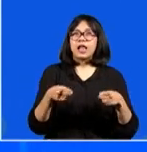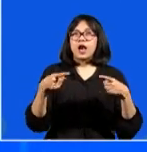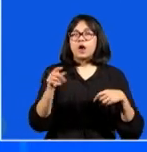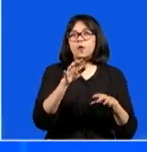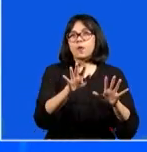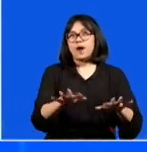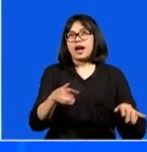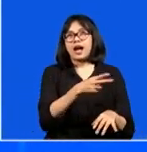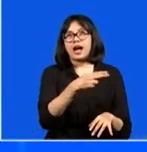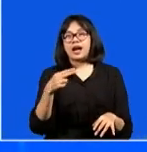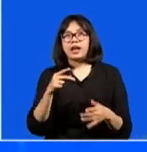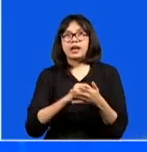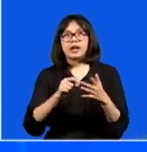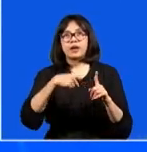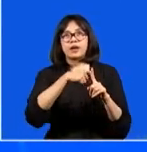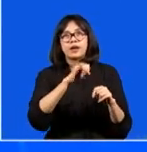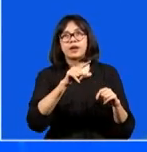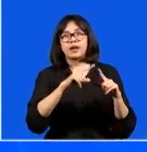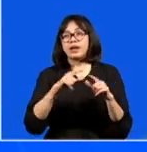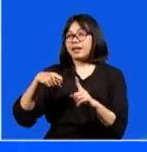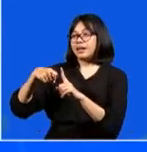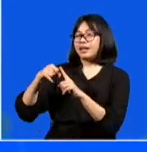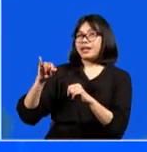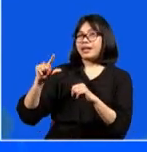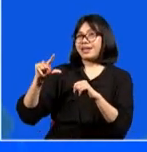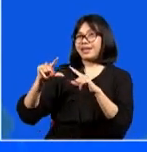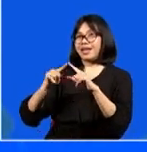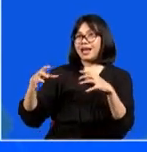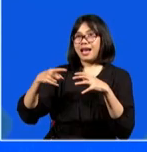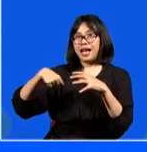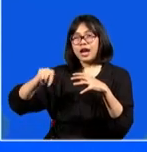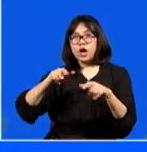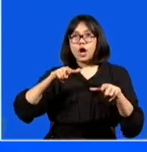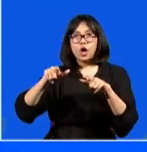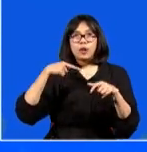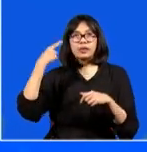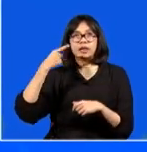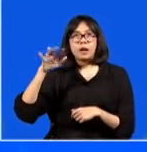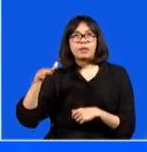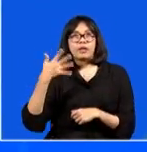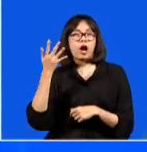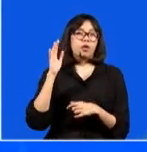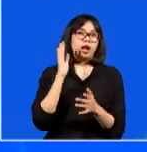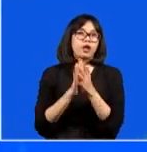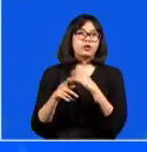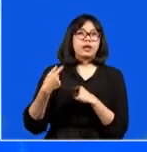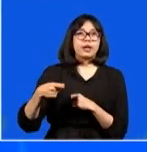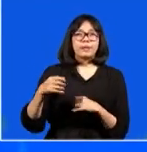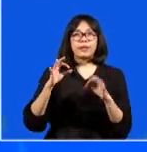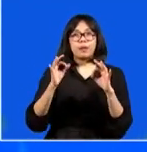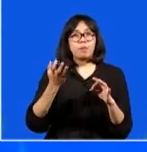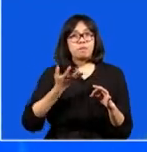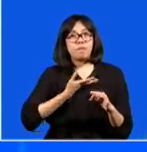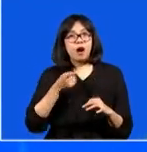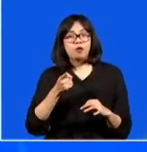kilat Nah betul sekali Gilang gila adalah kegiatan perlombaan tahunan yang digelar oleh Kemendikbud ristek untuk mengembalikan